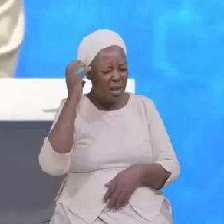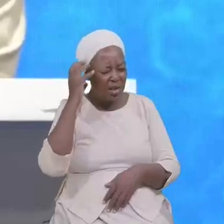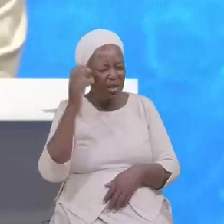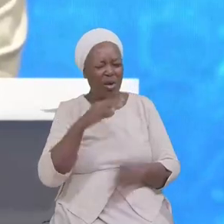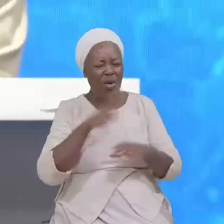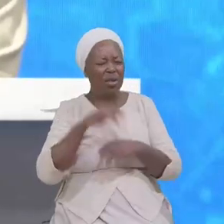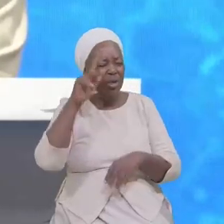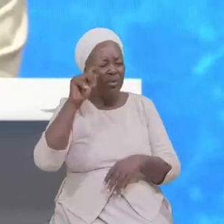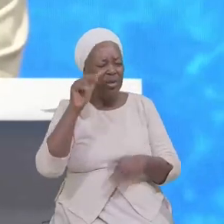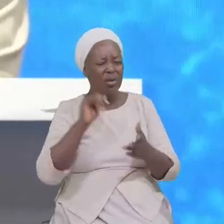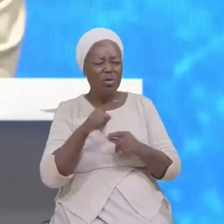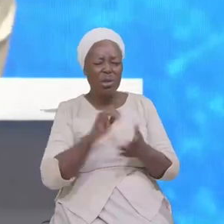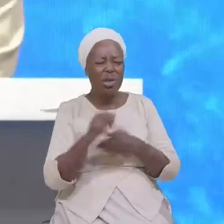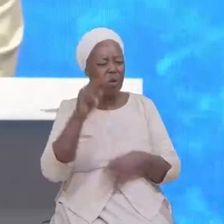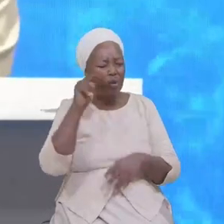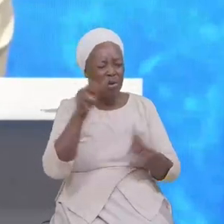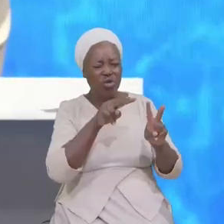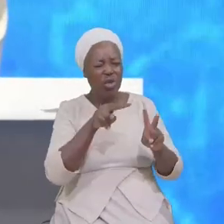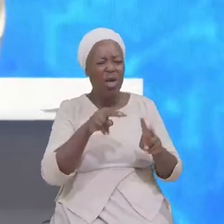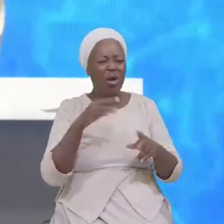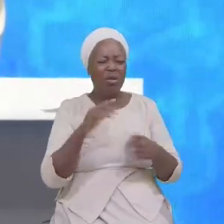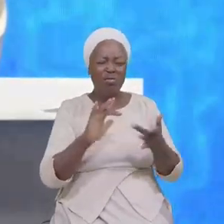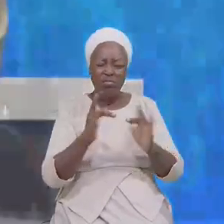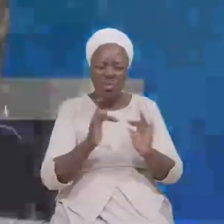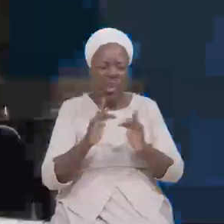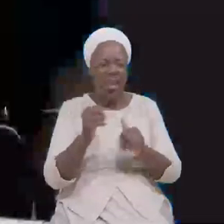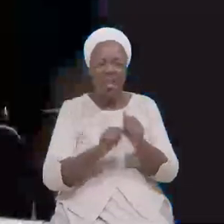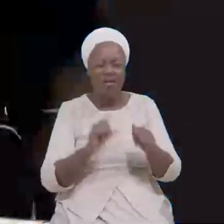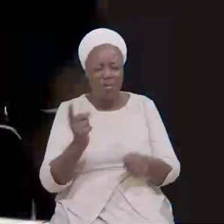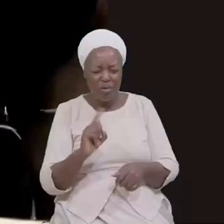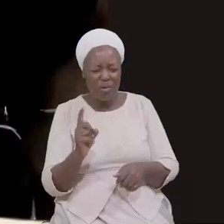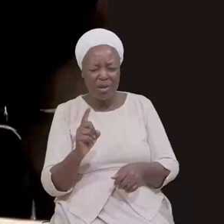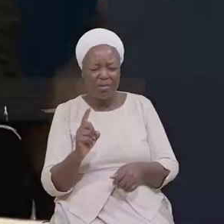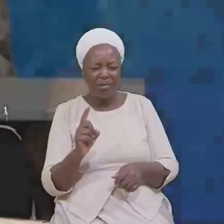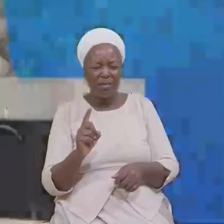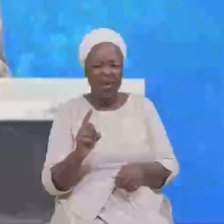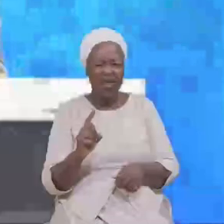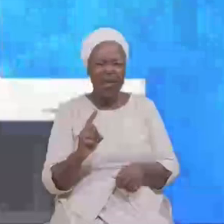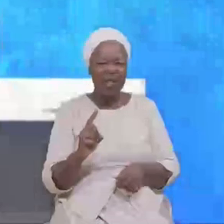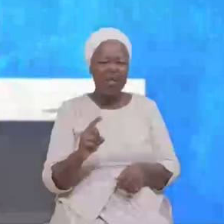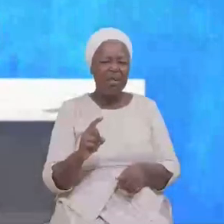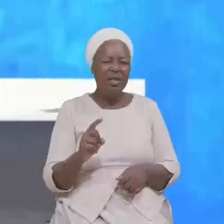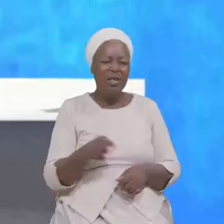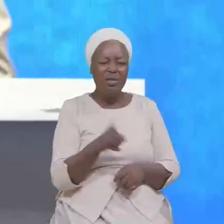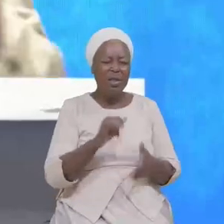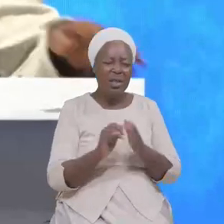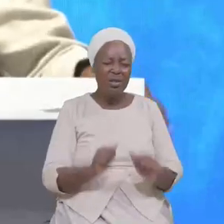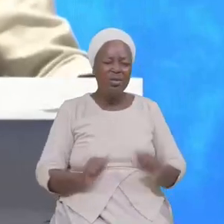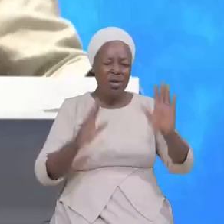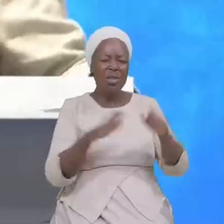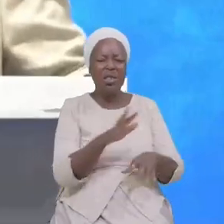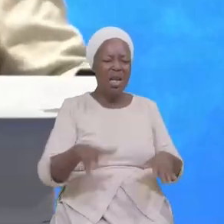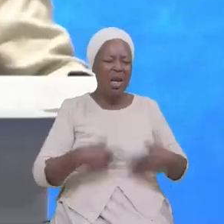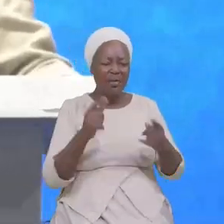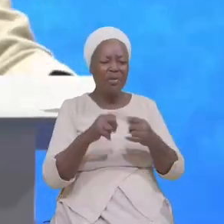À la télévision, ceux qui suivent. En ligne partout, ceux qui abandonnent leur vie à